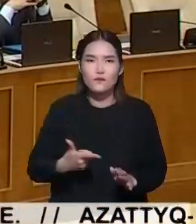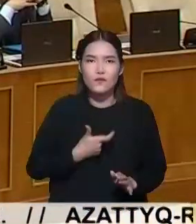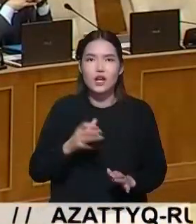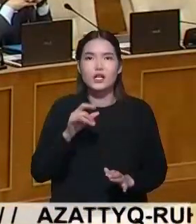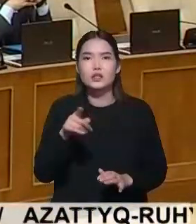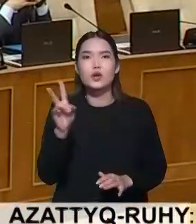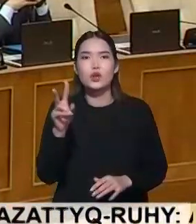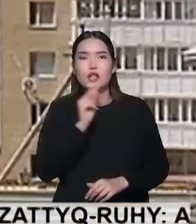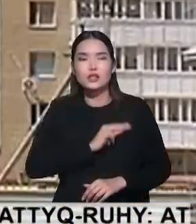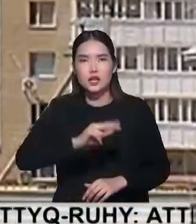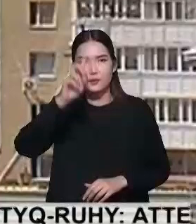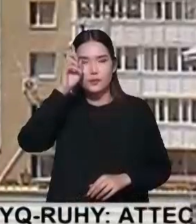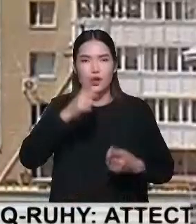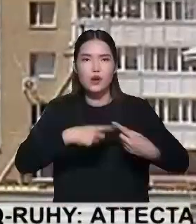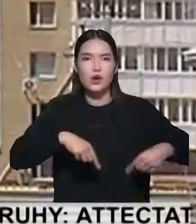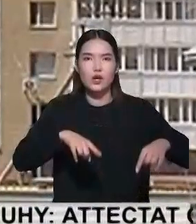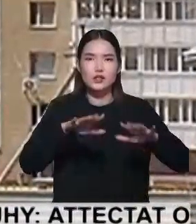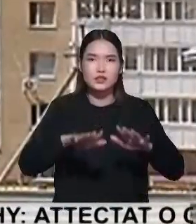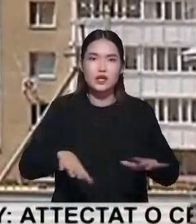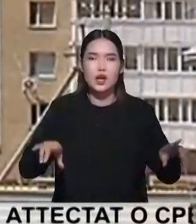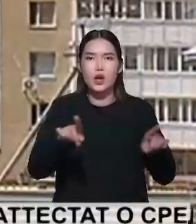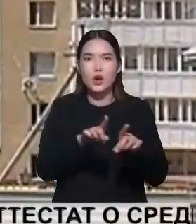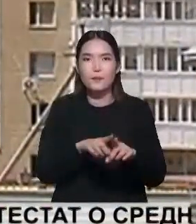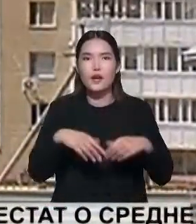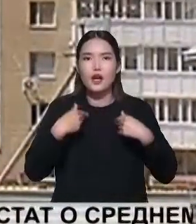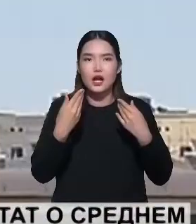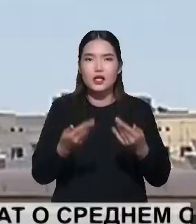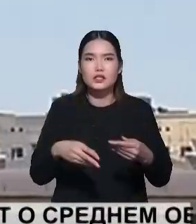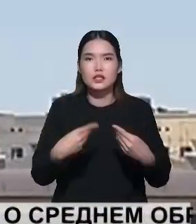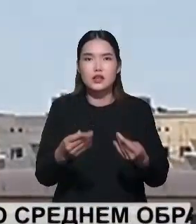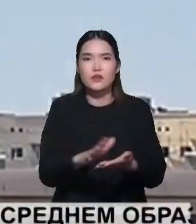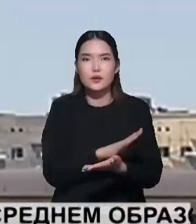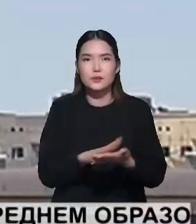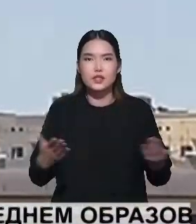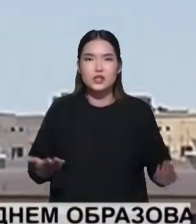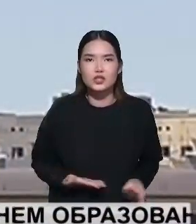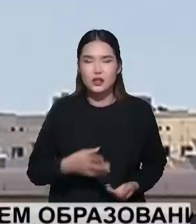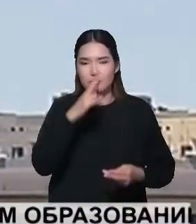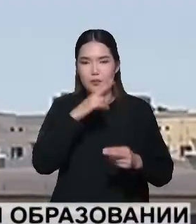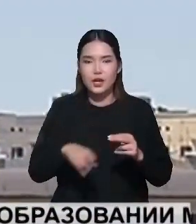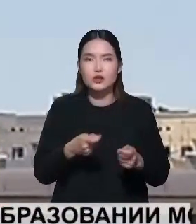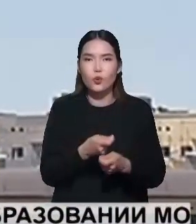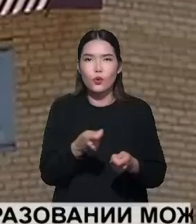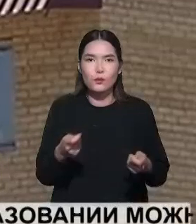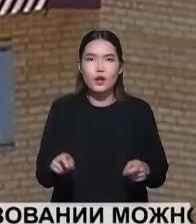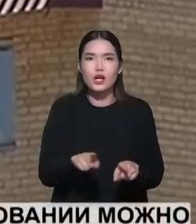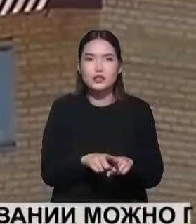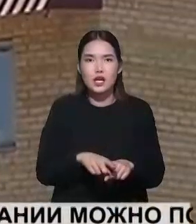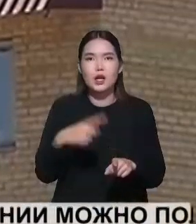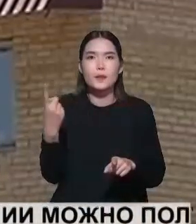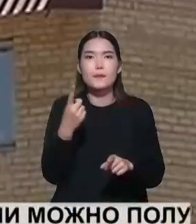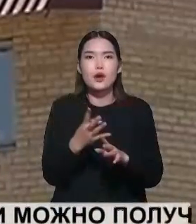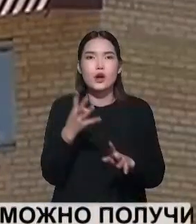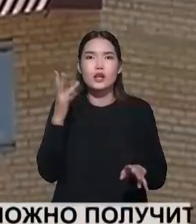и тех, кто работает в правоохранительных органах. Кроме того, предлагается давать бесплатно жилье потерявшим кормильцев. Также